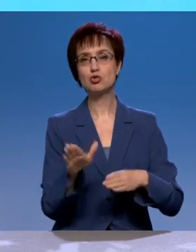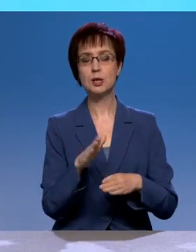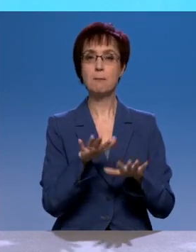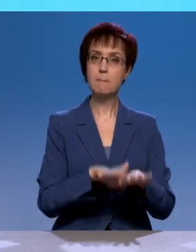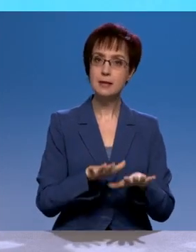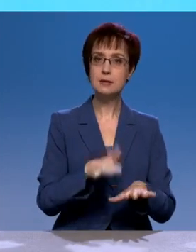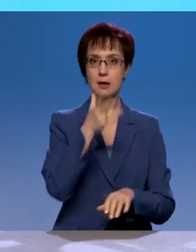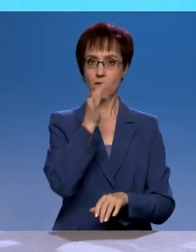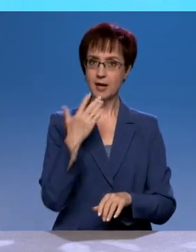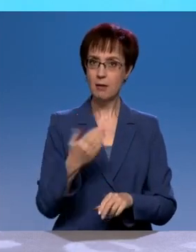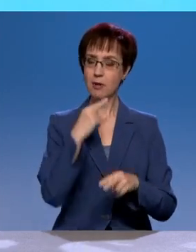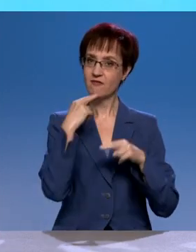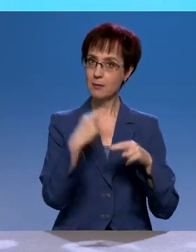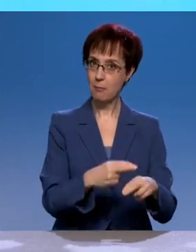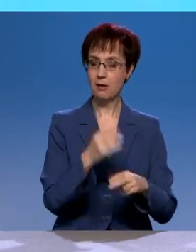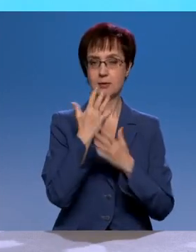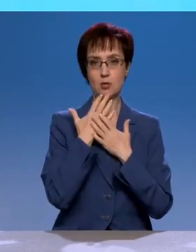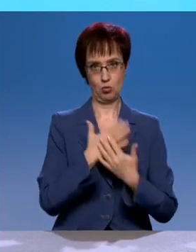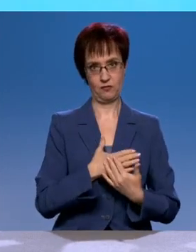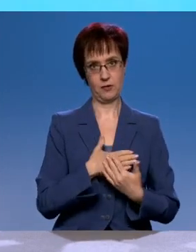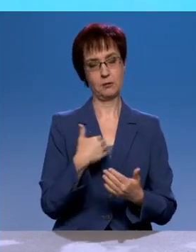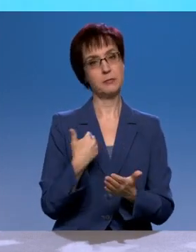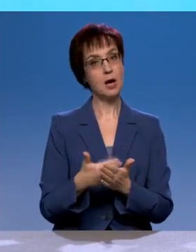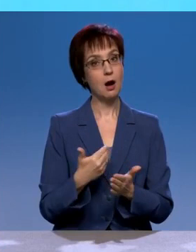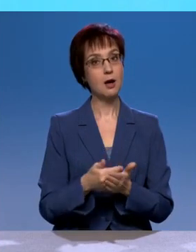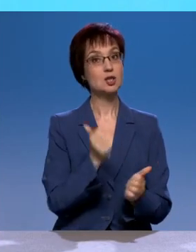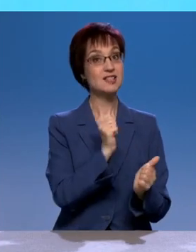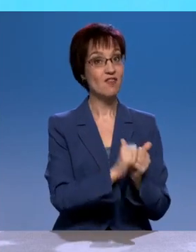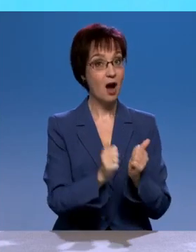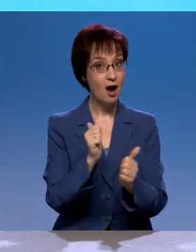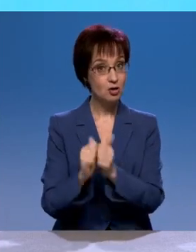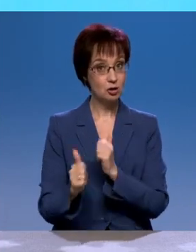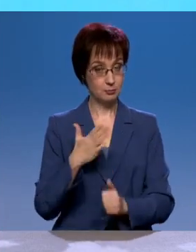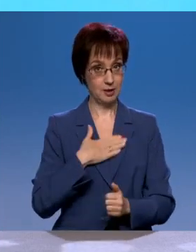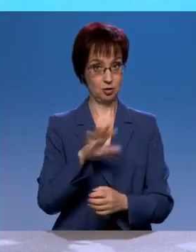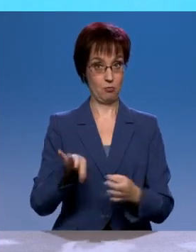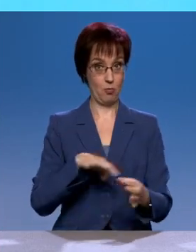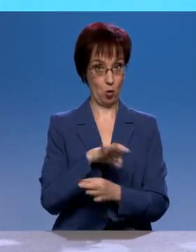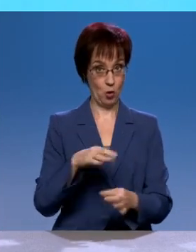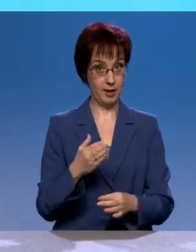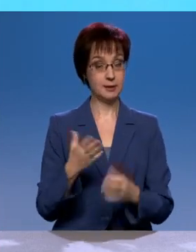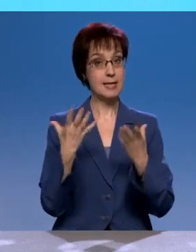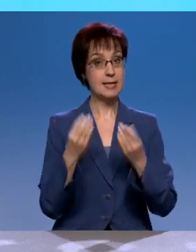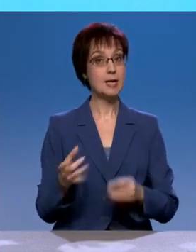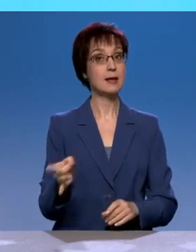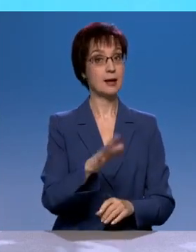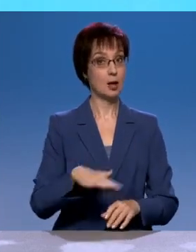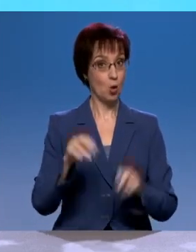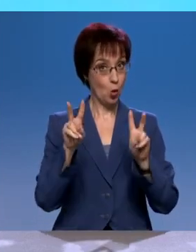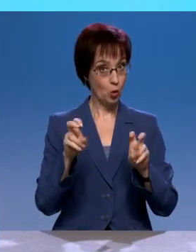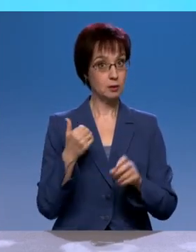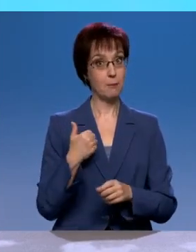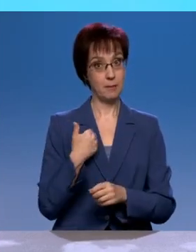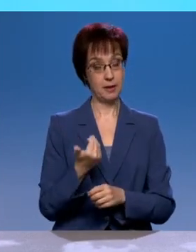любви. И вот мне кажется, что вот мы в каждом же нашем проекте «День региона» делаем фильмы, потом их еще отдельно показываем, под очень